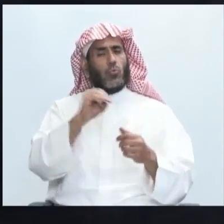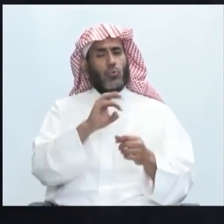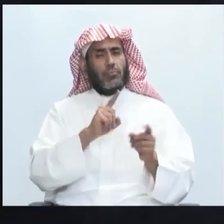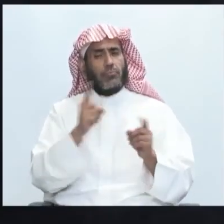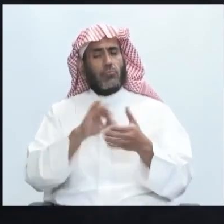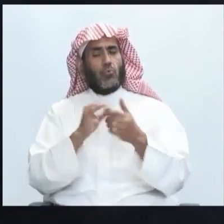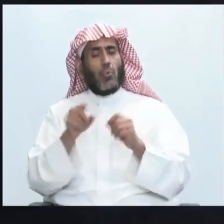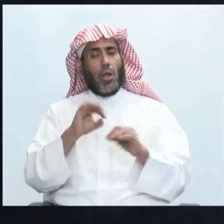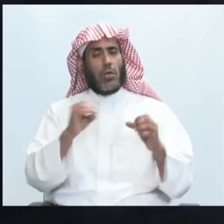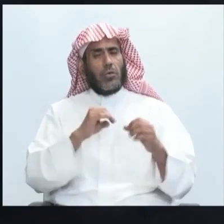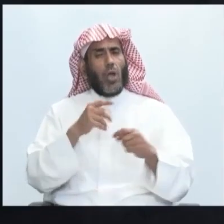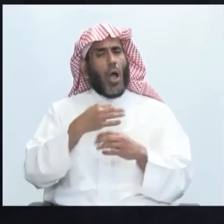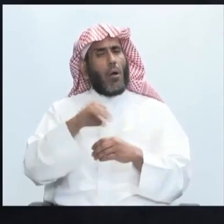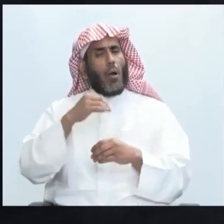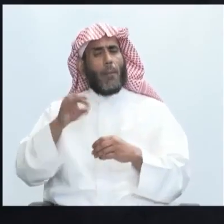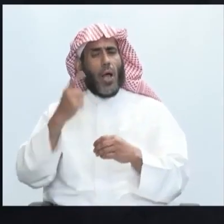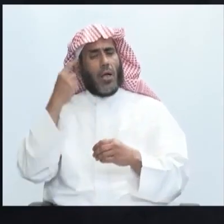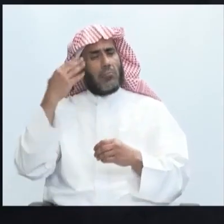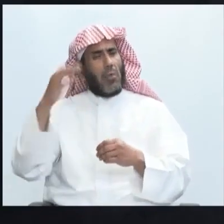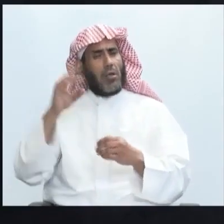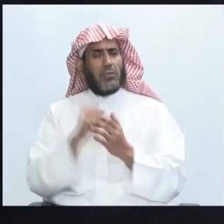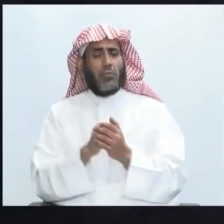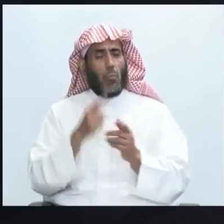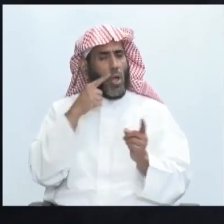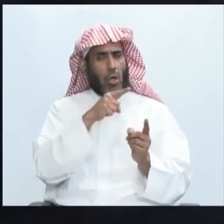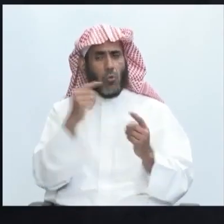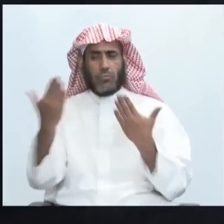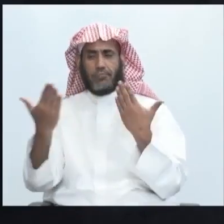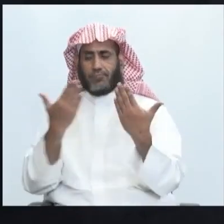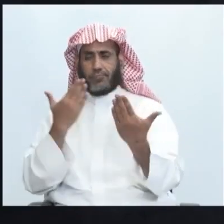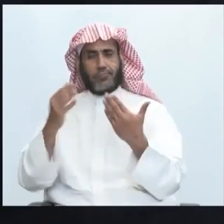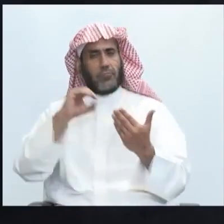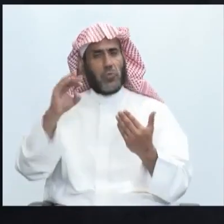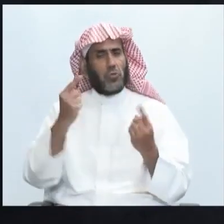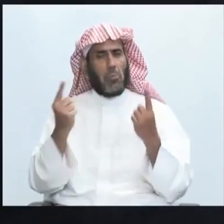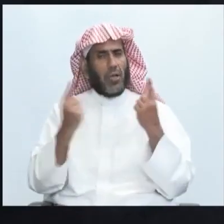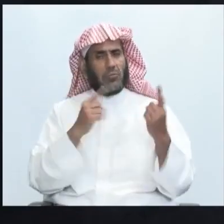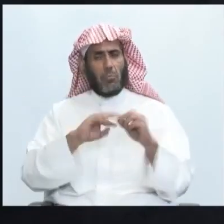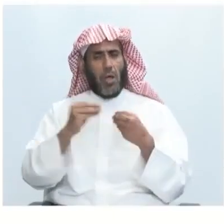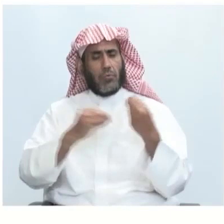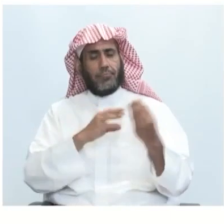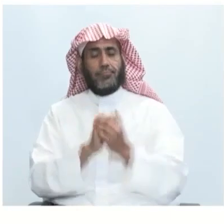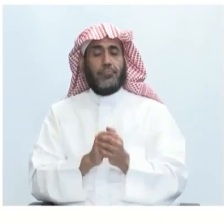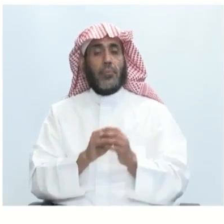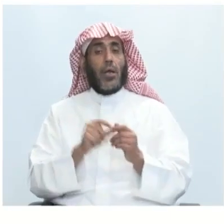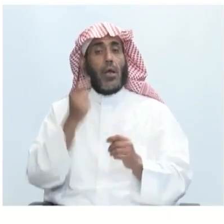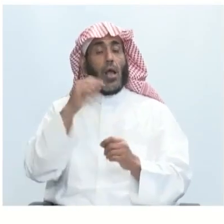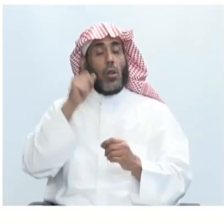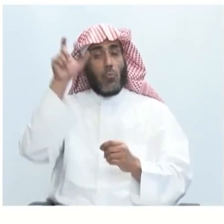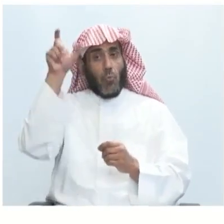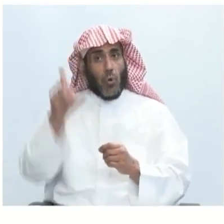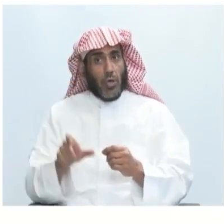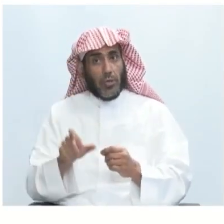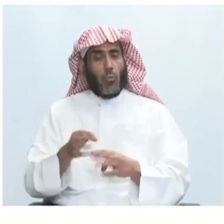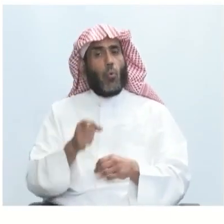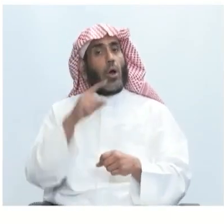وياتي باجابات من عنده ثم بعد ذلك يا ينظر الى ما الذي اجاب زميله عن هذا المواطن رجل الامن الاول